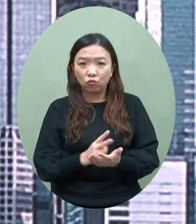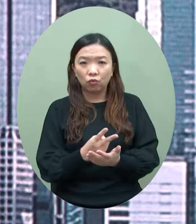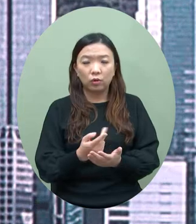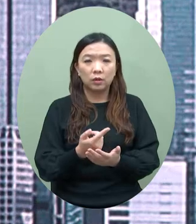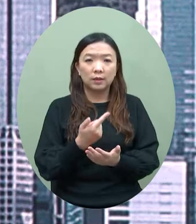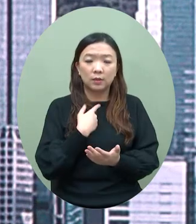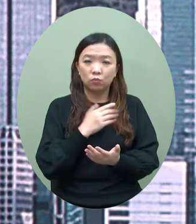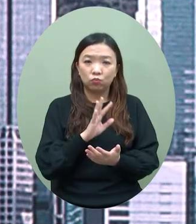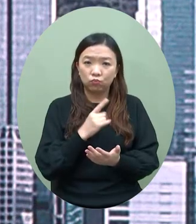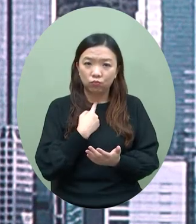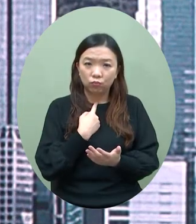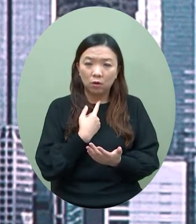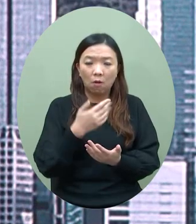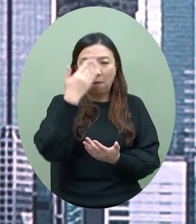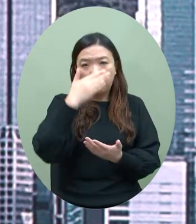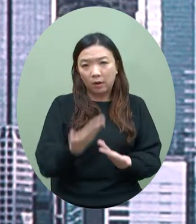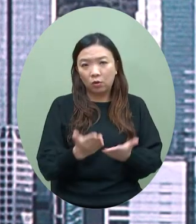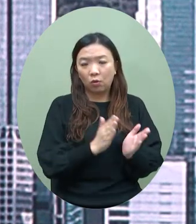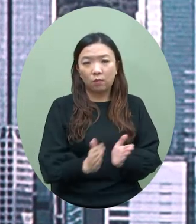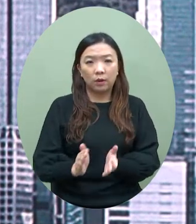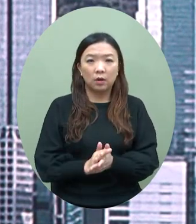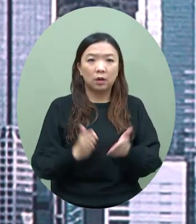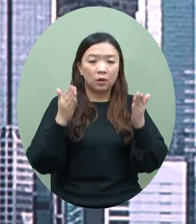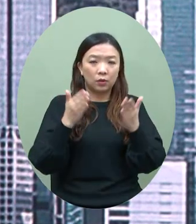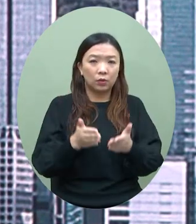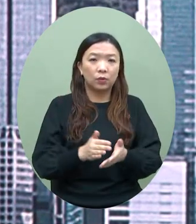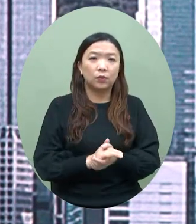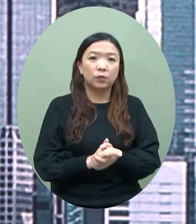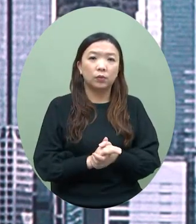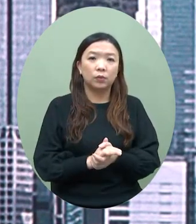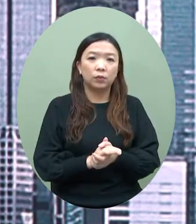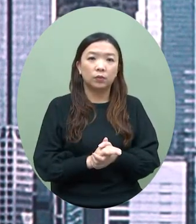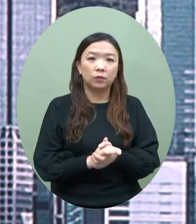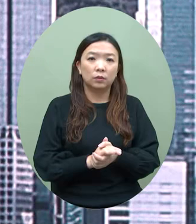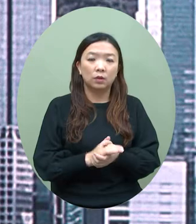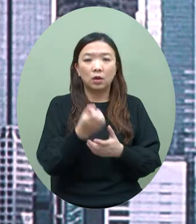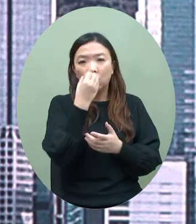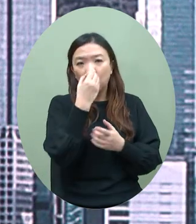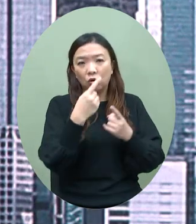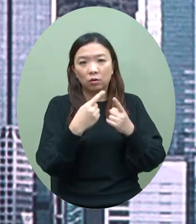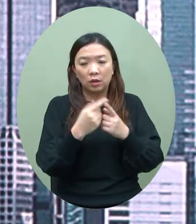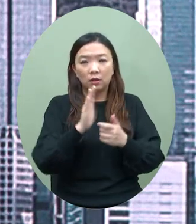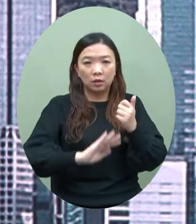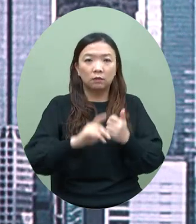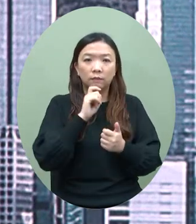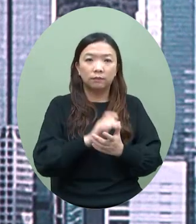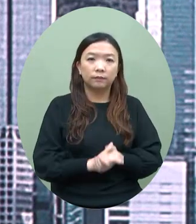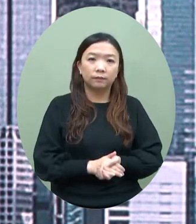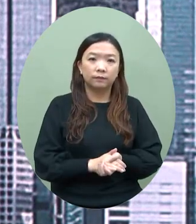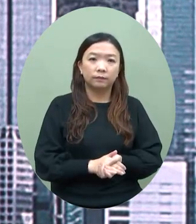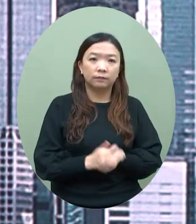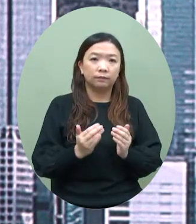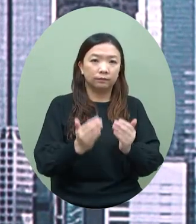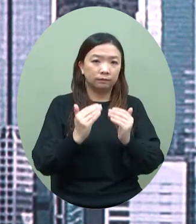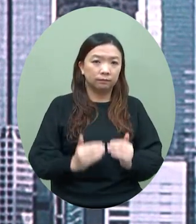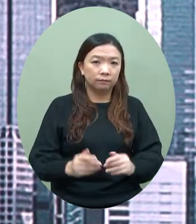明白到這個措施本身對一些香港人的影響的。 好，下